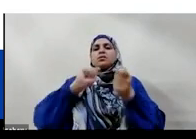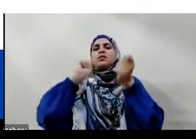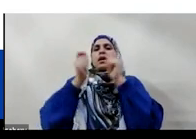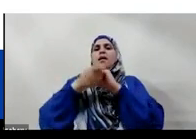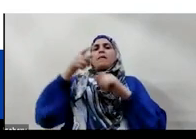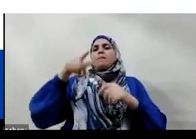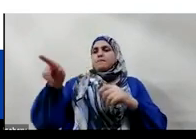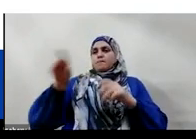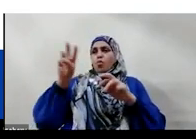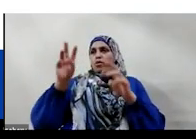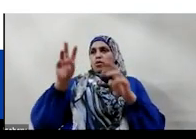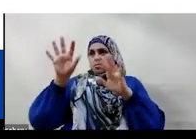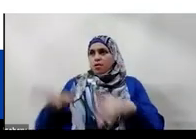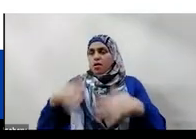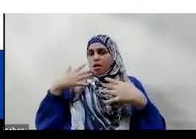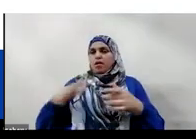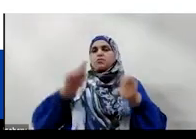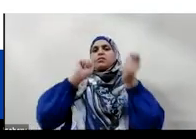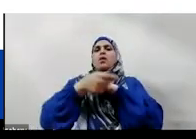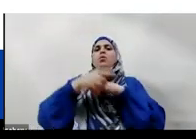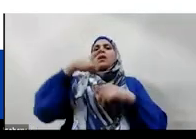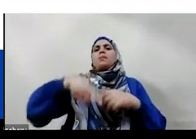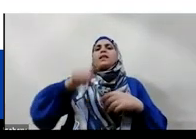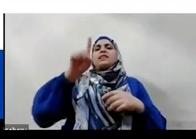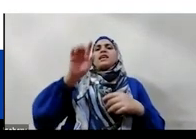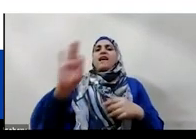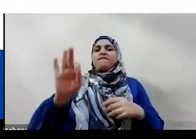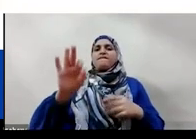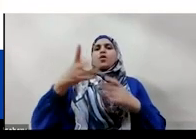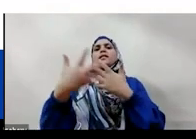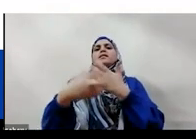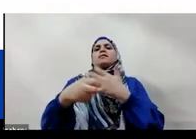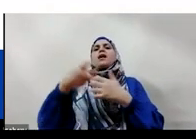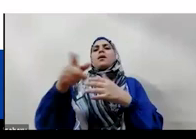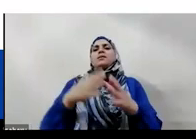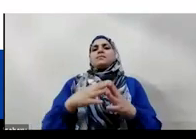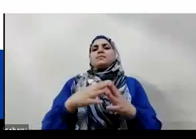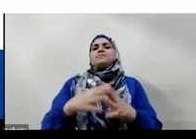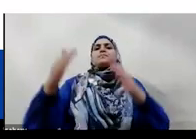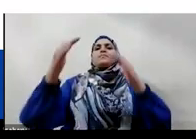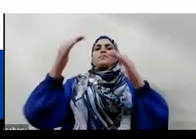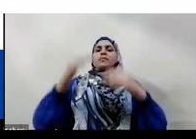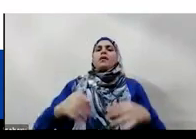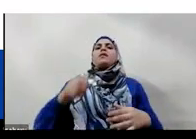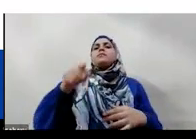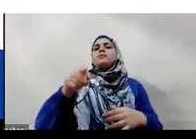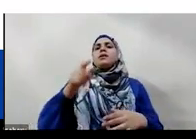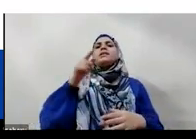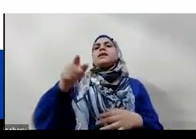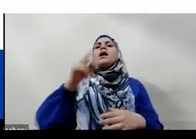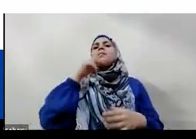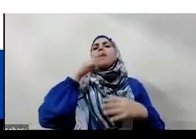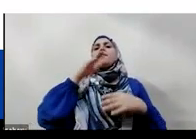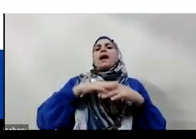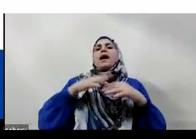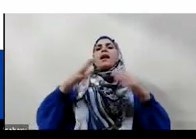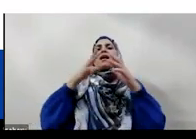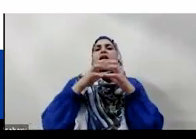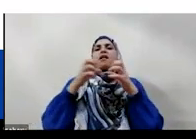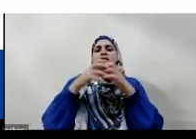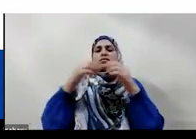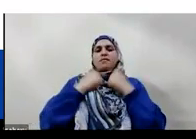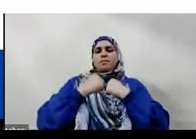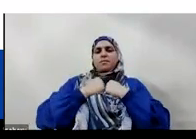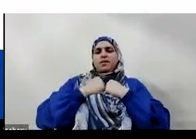في الجزئيه بتاعه الستادي ريسيرش اوبجكتيف. البيرسونال ستيتمنت بيقول لي البيرسونال ستيتمنت دي